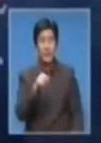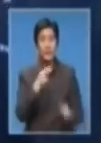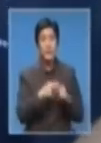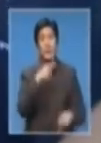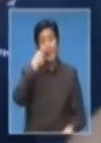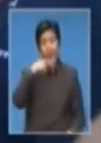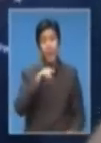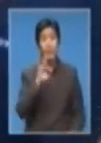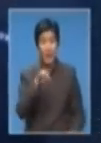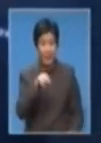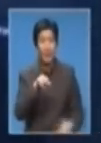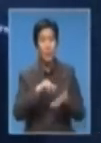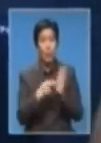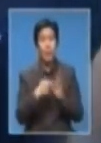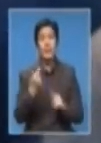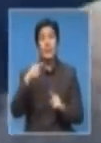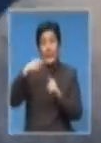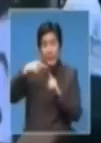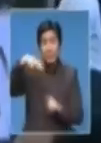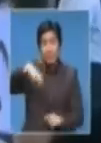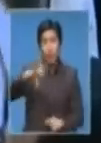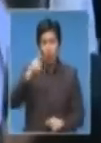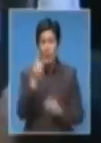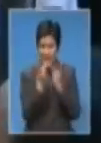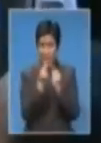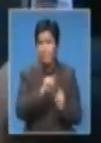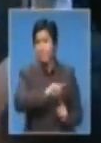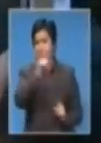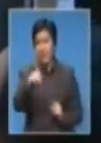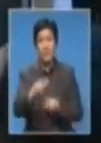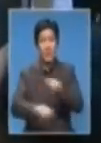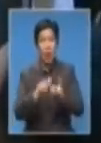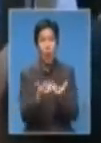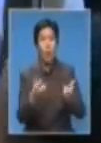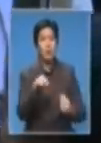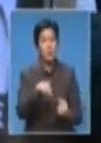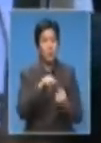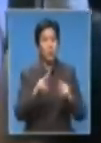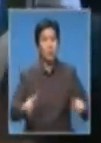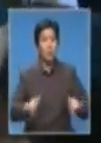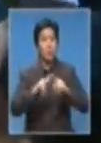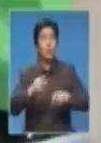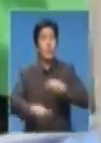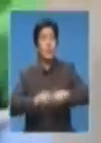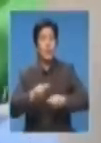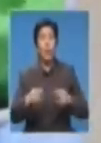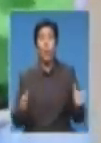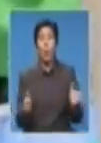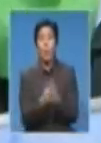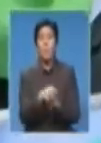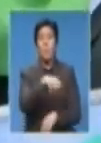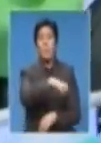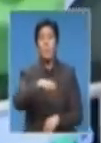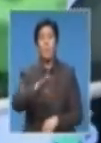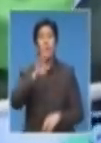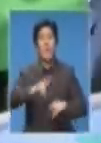นะที่เมืองทองนะครับรีบไปนะกรมส่งเสริมการค้าระหว่างประเทศกระทรวงพาณิชย์นะครับจัดมาร่วมกับภาคเอกชนแล้ว